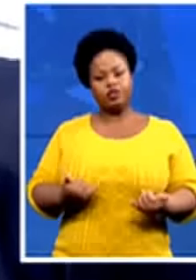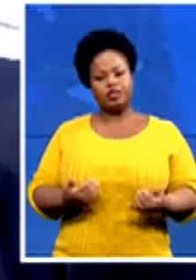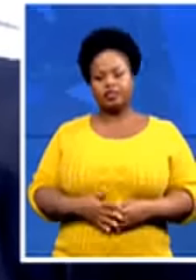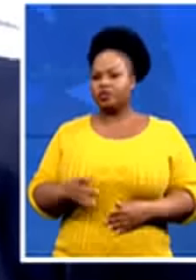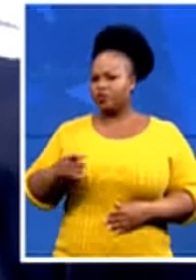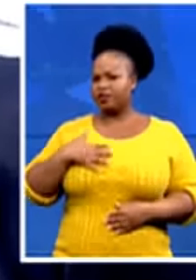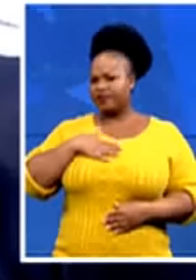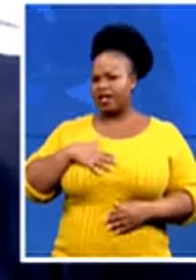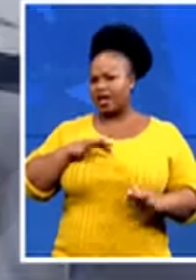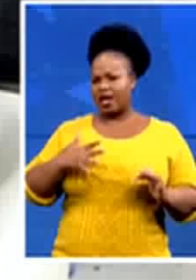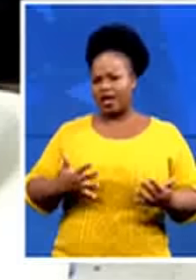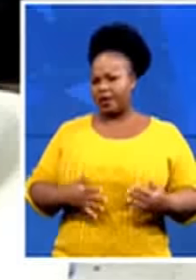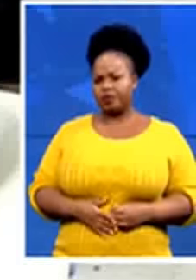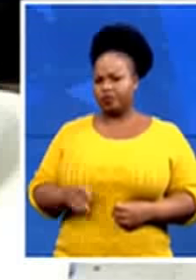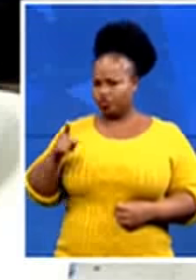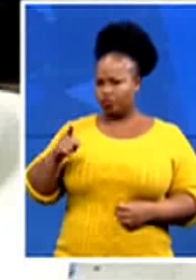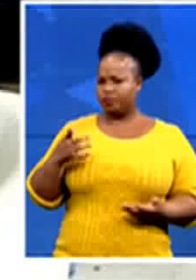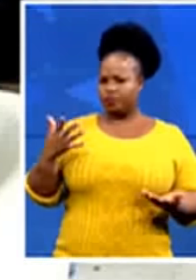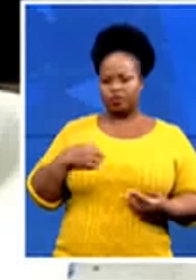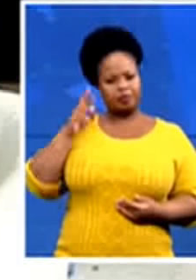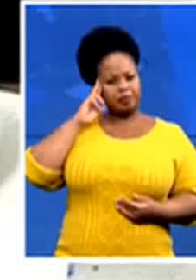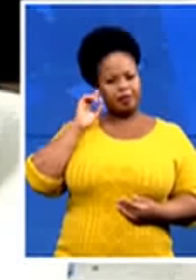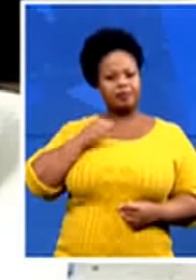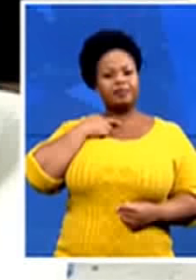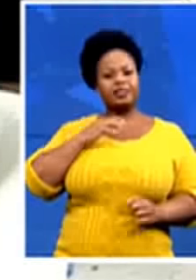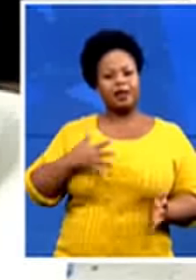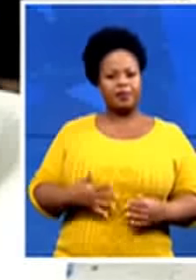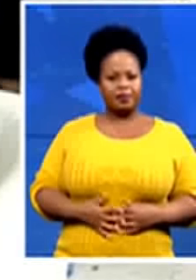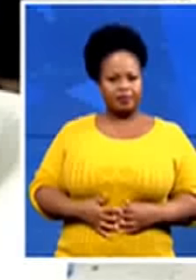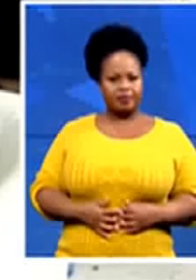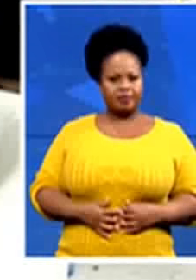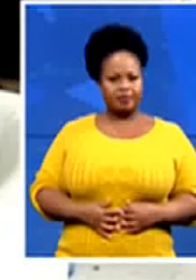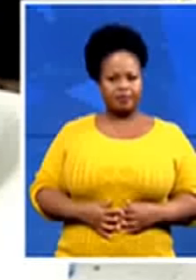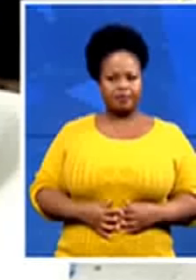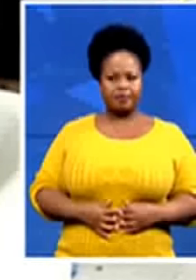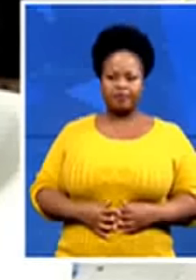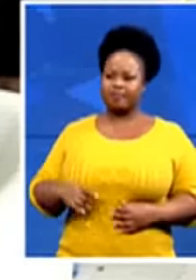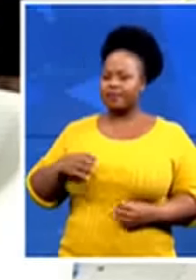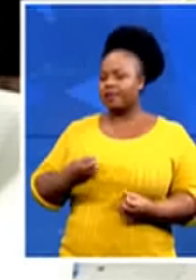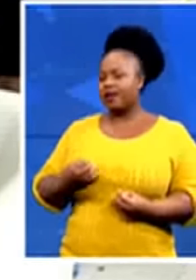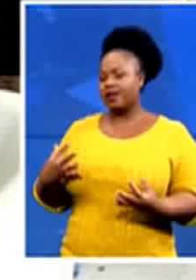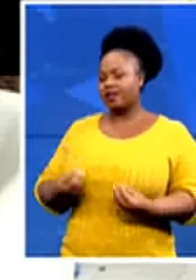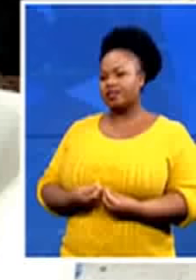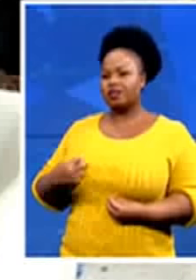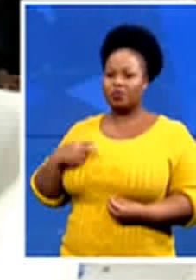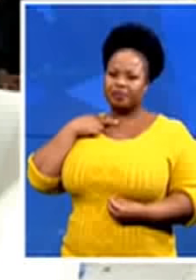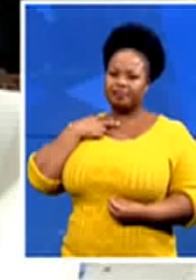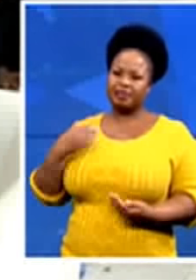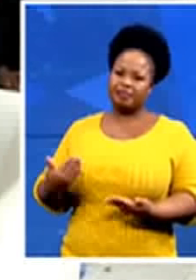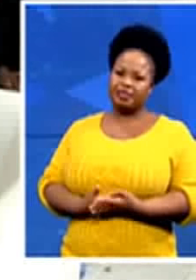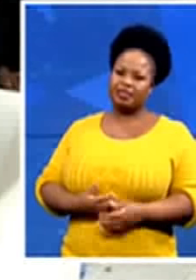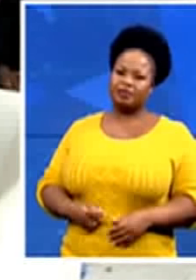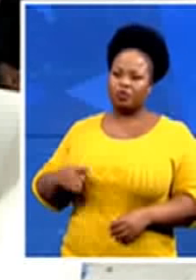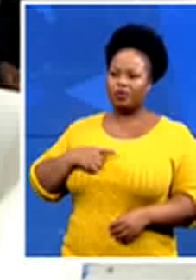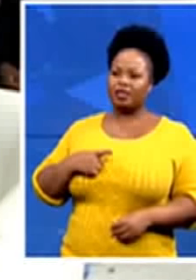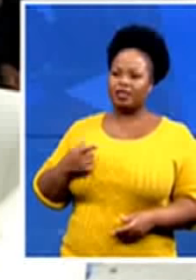kuwena, uzomkhumbula kanjani? Kunini ngizomkhumbula ngakho, noma mfowethu ngifisa ukukholwa, kodwa ngiyafisa futhi